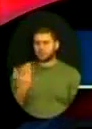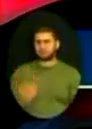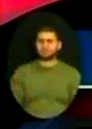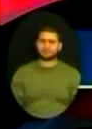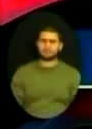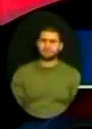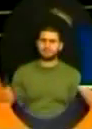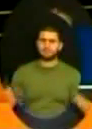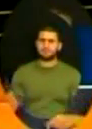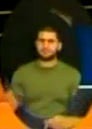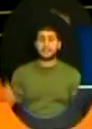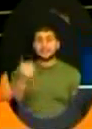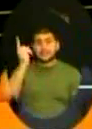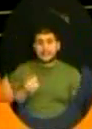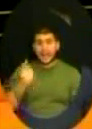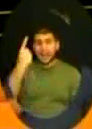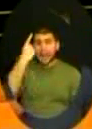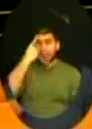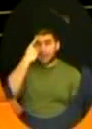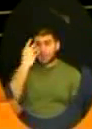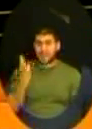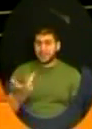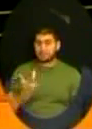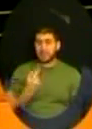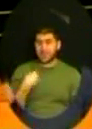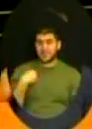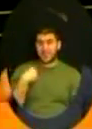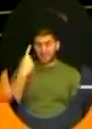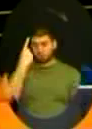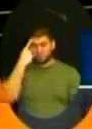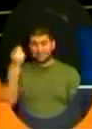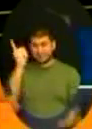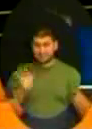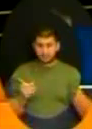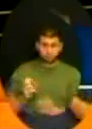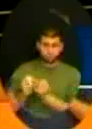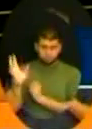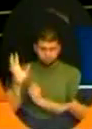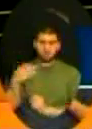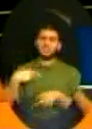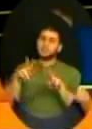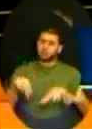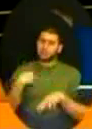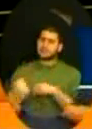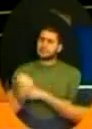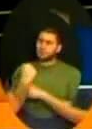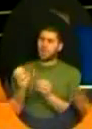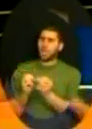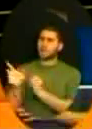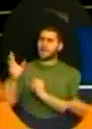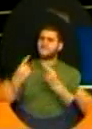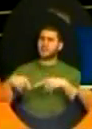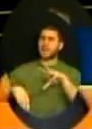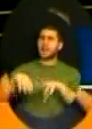לשלום קיטל. צריך לדעת שאם אני אחשוב שהיא צריכה ללכת הביתה, אז יש לי גם סמכות להדיח אותה